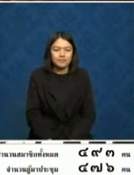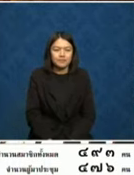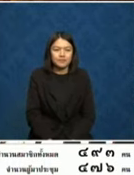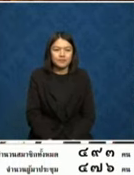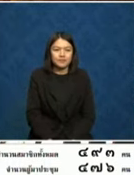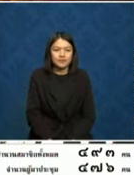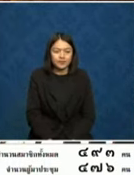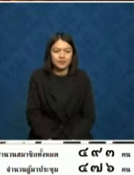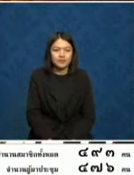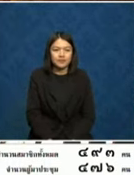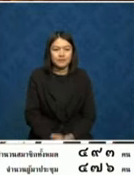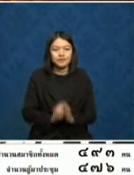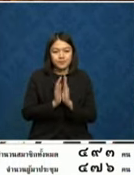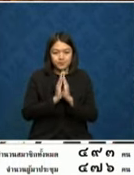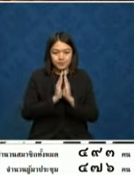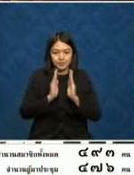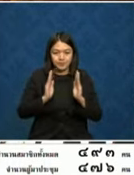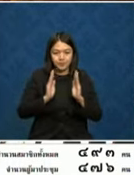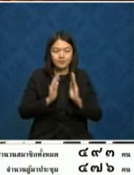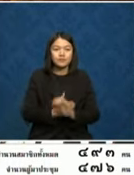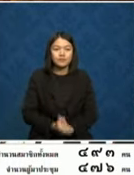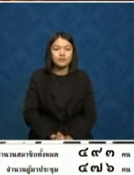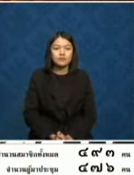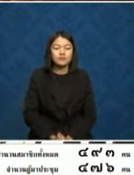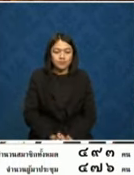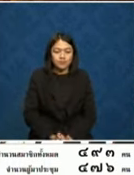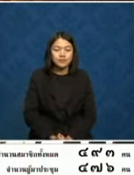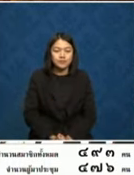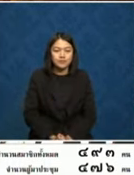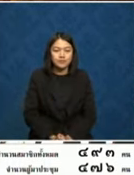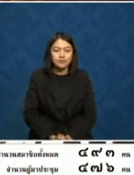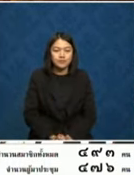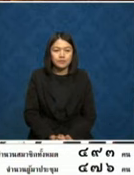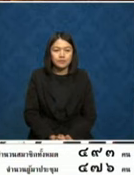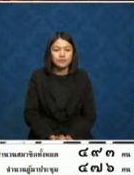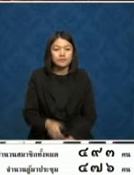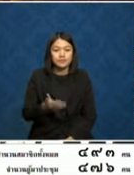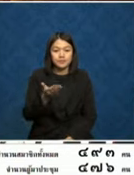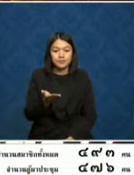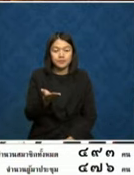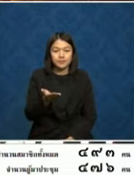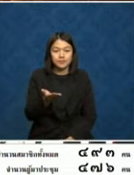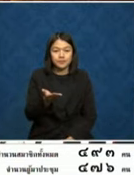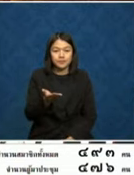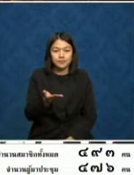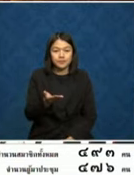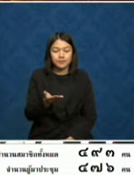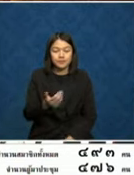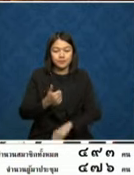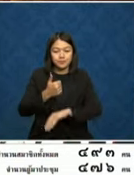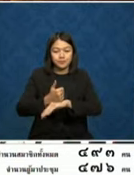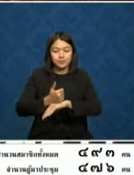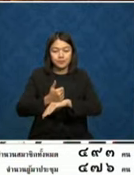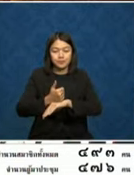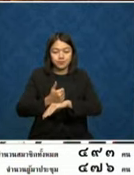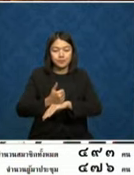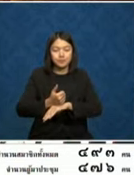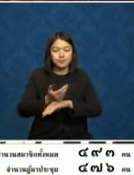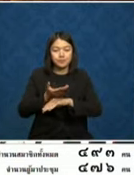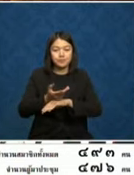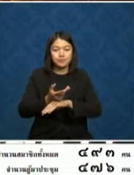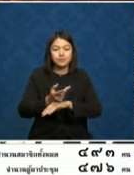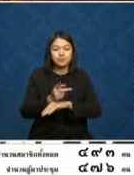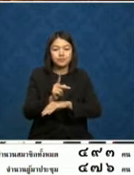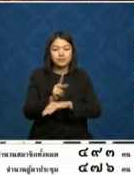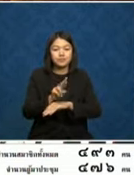จ ครับขอบคุณมากครับท่านขอบคุณครับ ครับขอบคุณครับเชิญท่านปรีชาการกระทรวงการคลังครับ ครับท่านประธานที่เคารพครับผมจุ